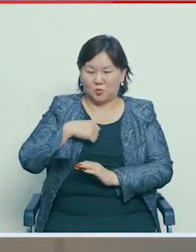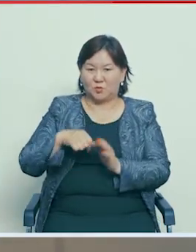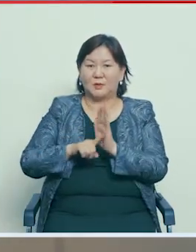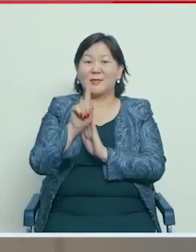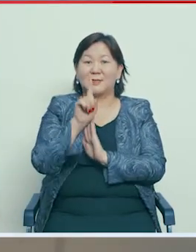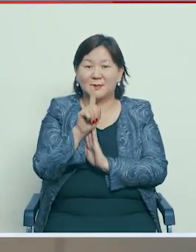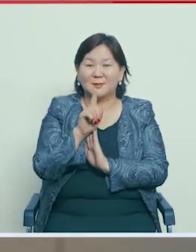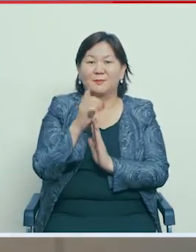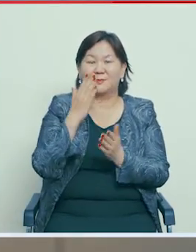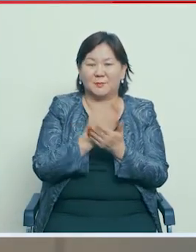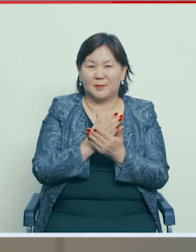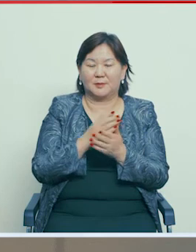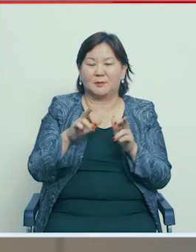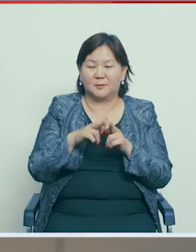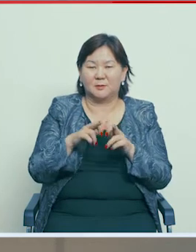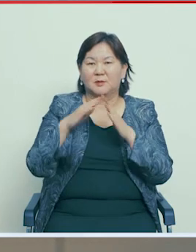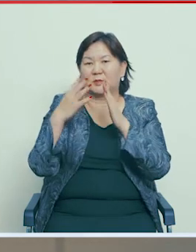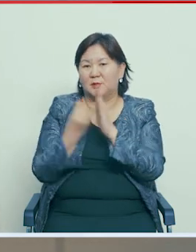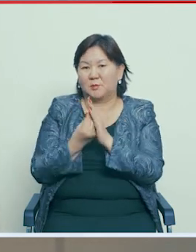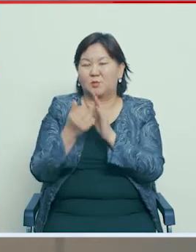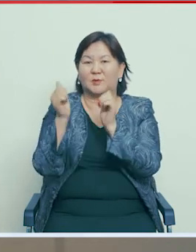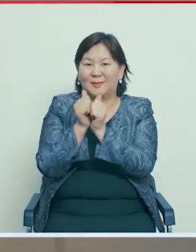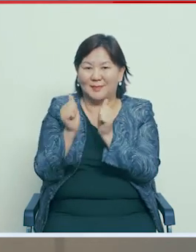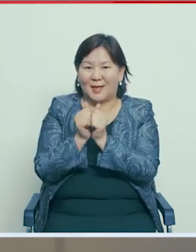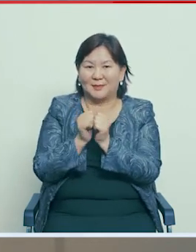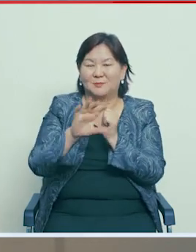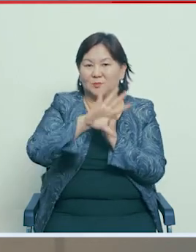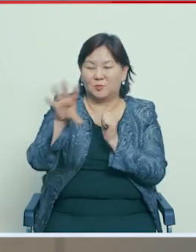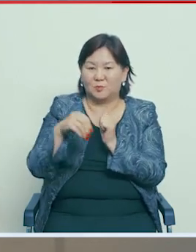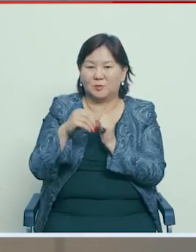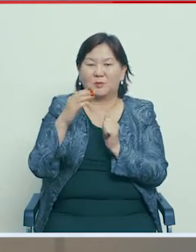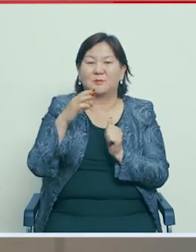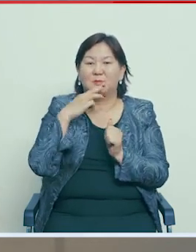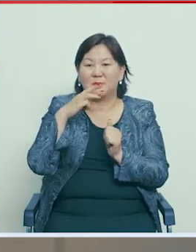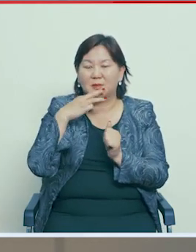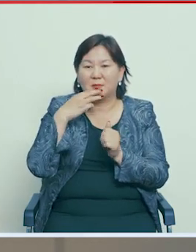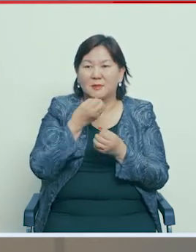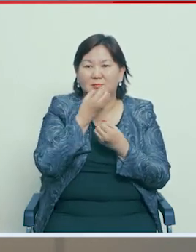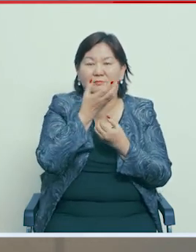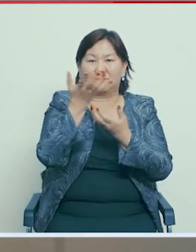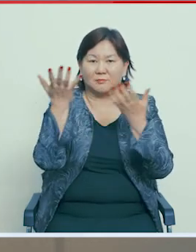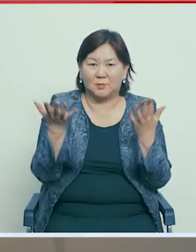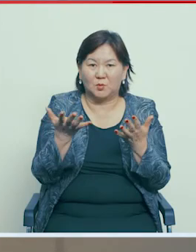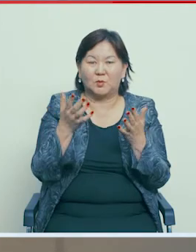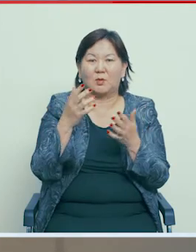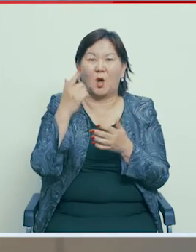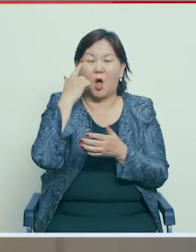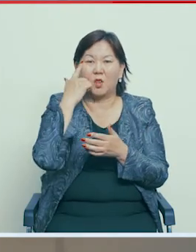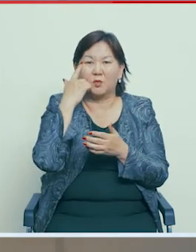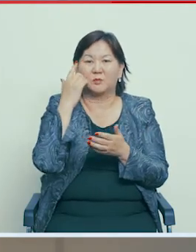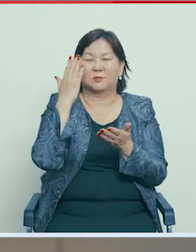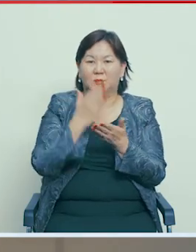Хөгжлийн бэрхшээлтэй иргэд тэдний гэр бүл, найз нөхөд маань энэ мэдлэг мэдээлэлээ олон түмэнд түгээх, ойр орчныхоо